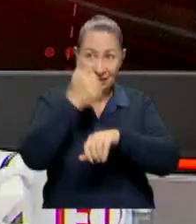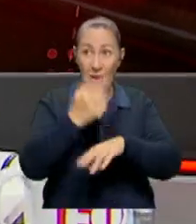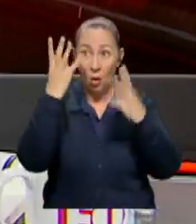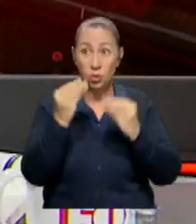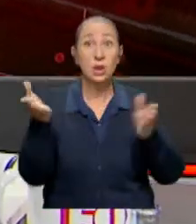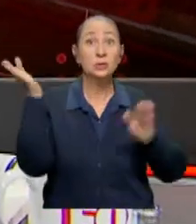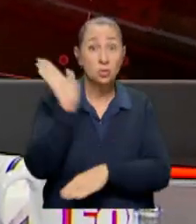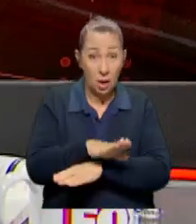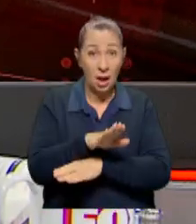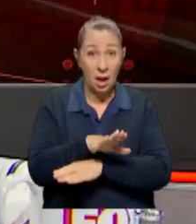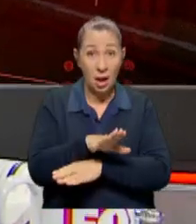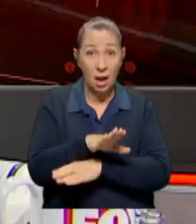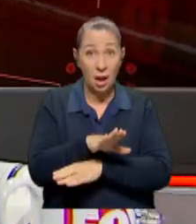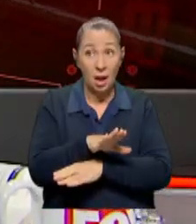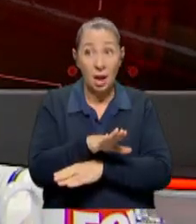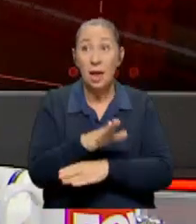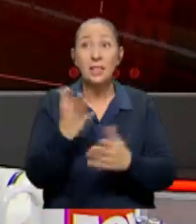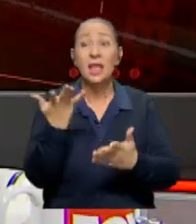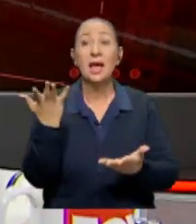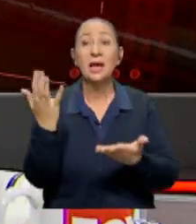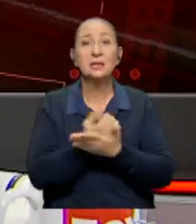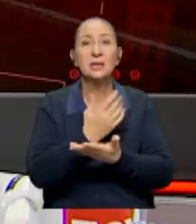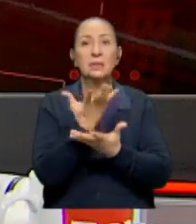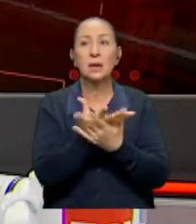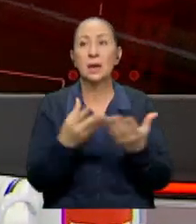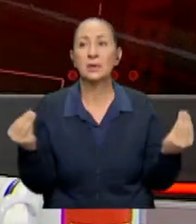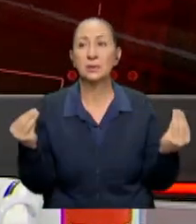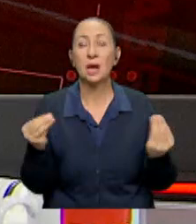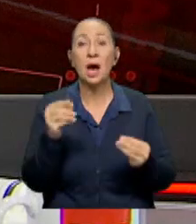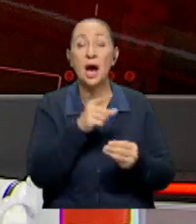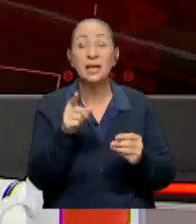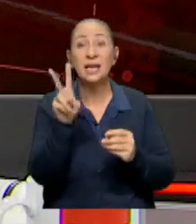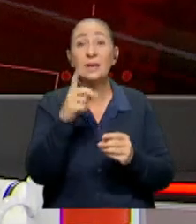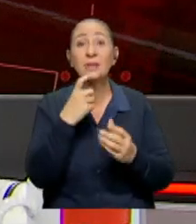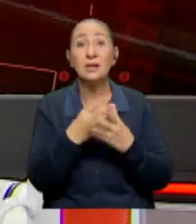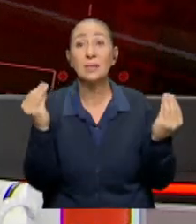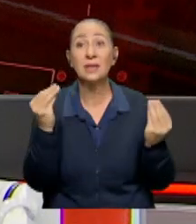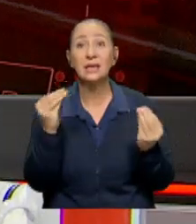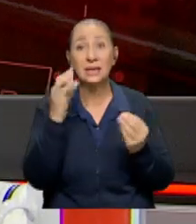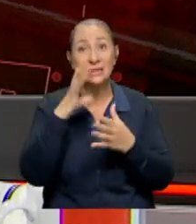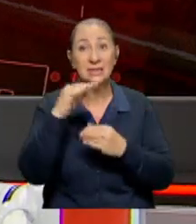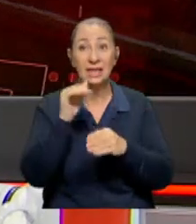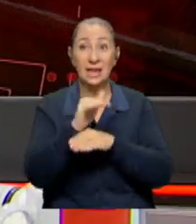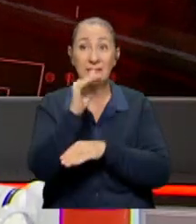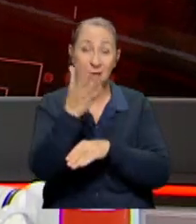sistemine geçtikten sonra ne kazandıysak kaybettik. Arada da 20 yıl kaybettik bir de insan hayatında.